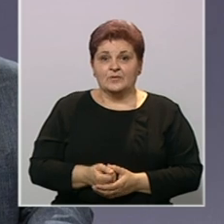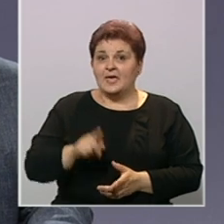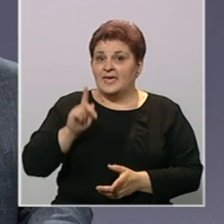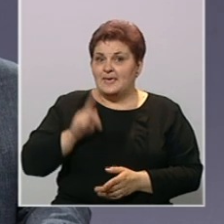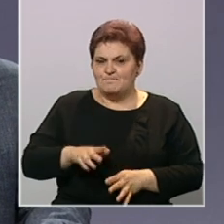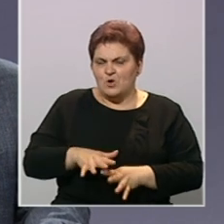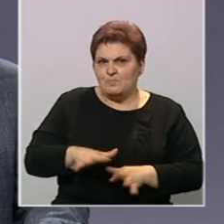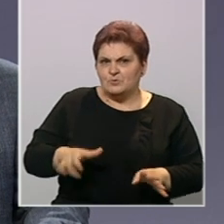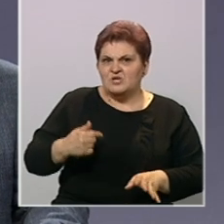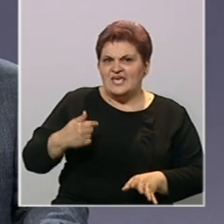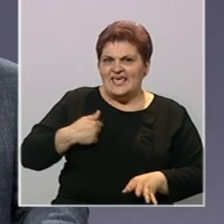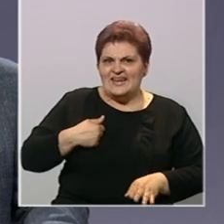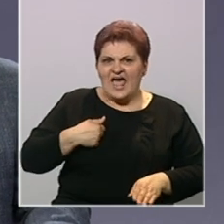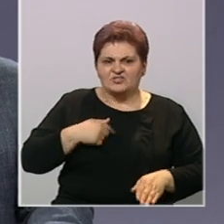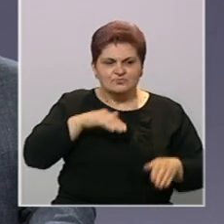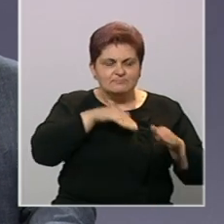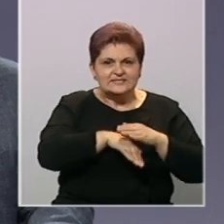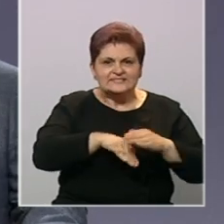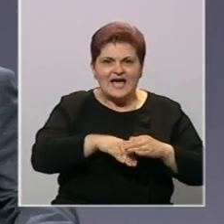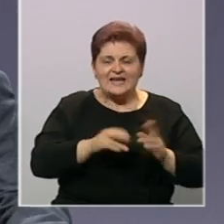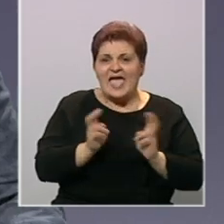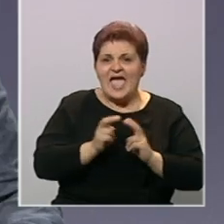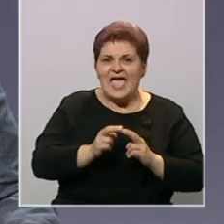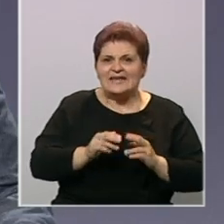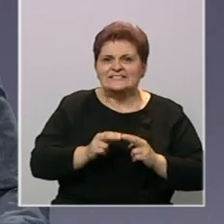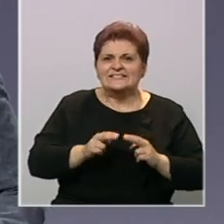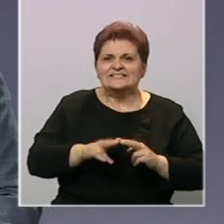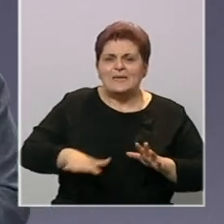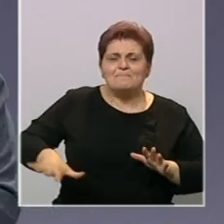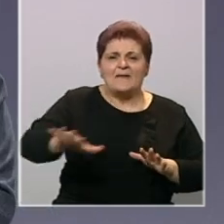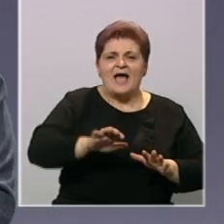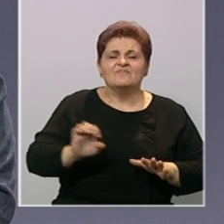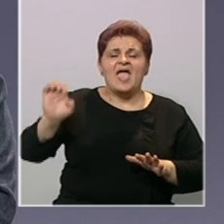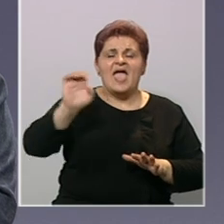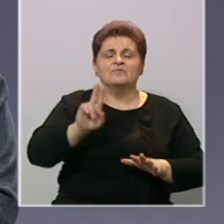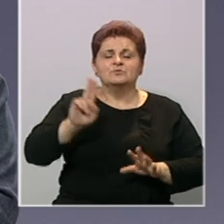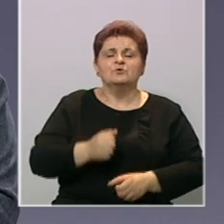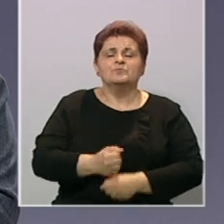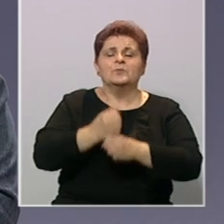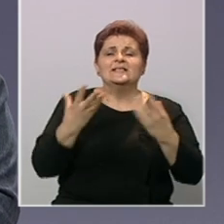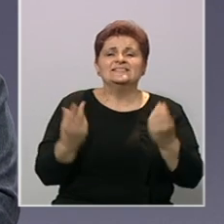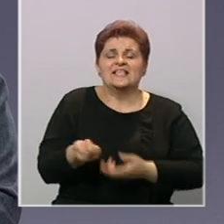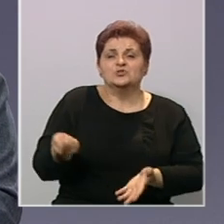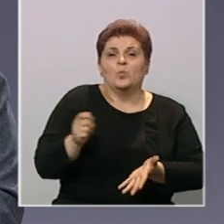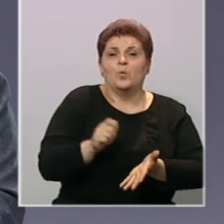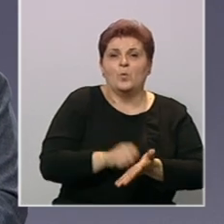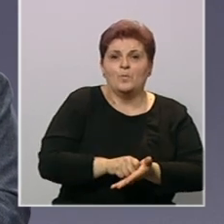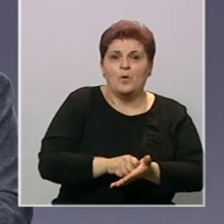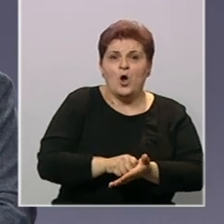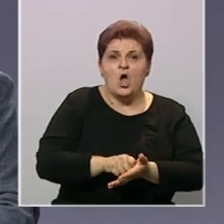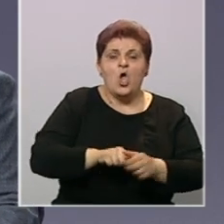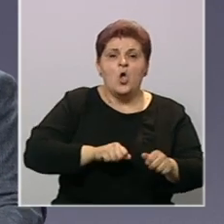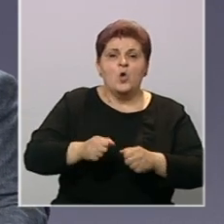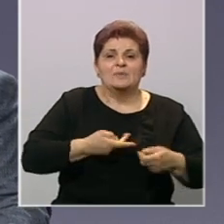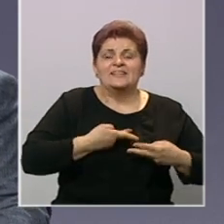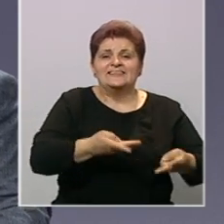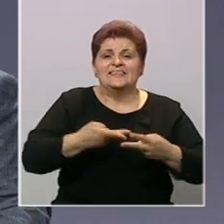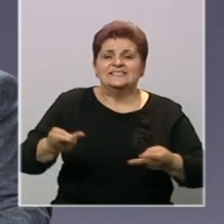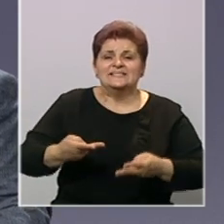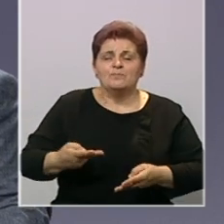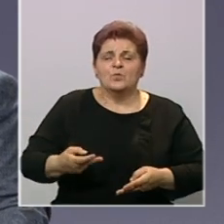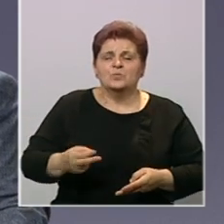Moramo proširiti naše zalihe energenata. Energetska platforma Europske unije može podržati zajedničku kupovinu i upravljati distribucijom gasa